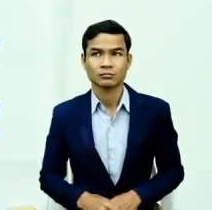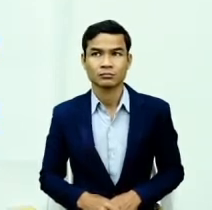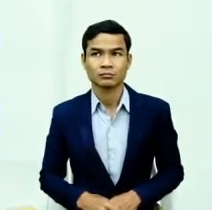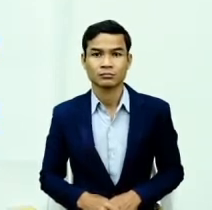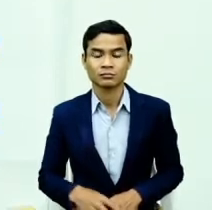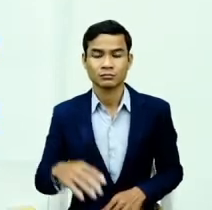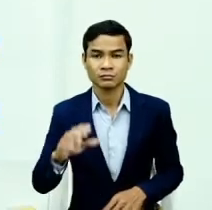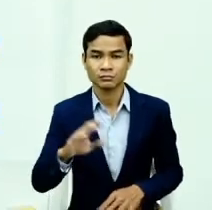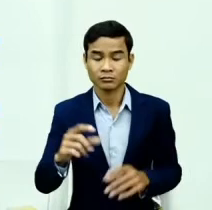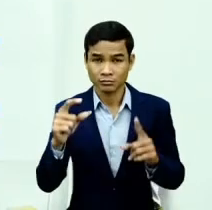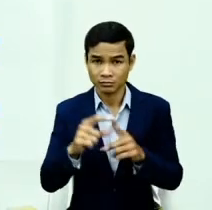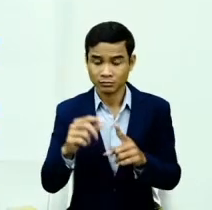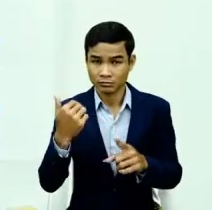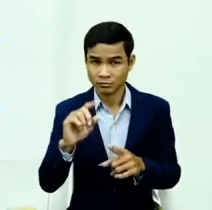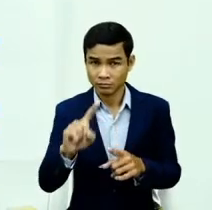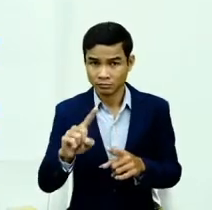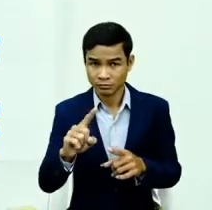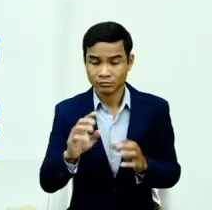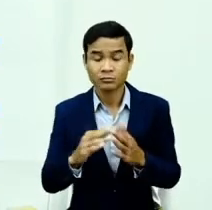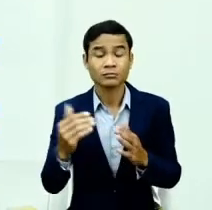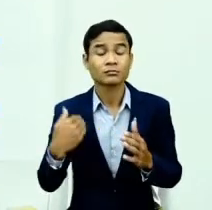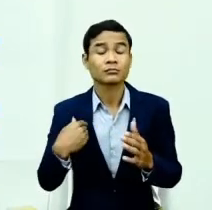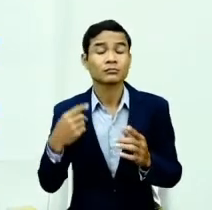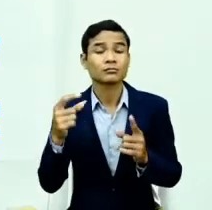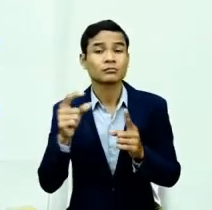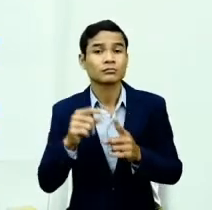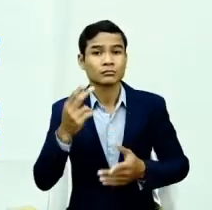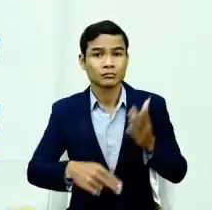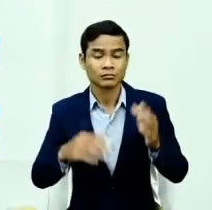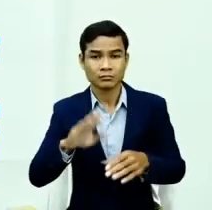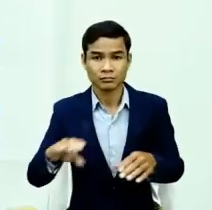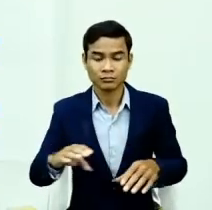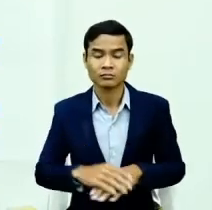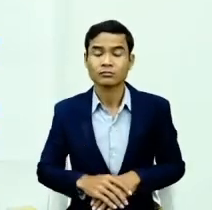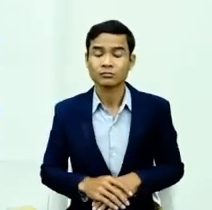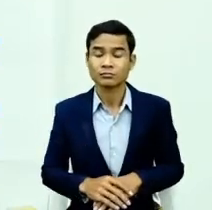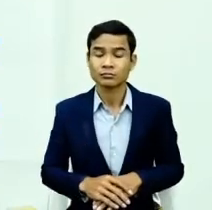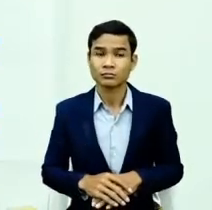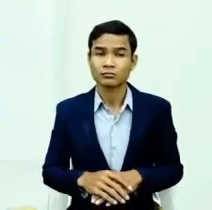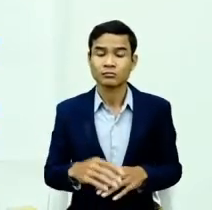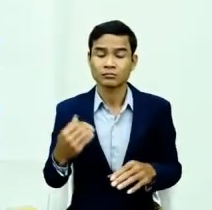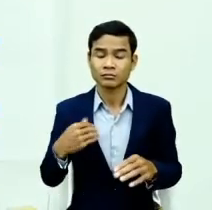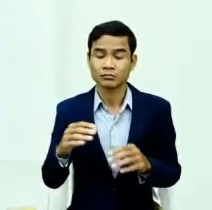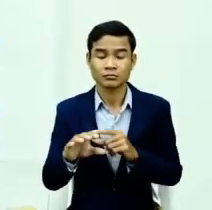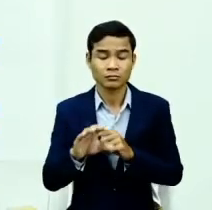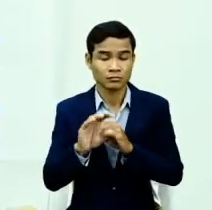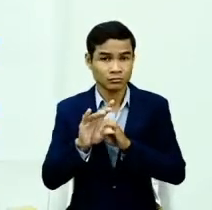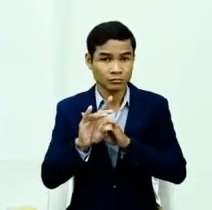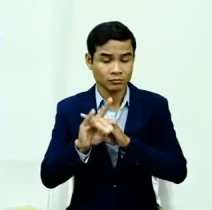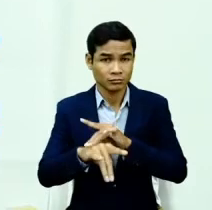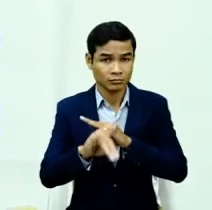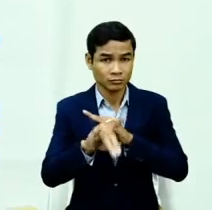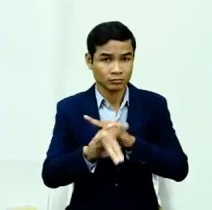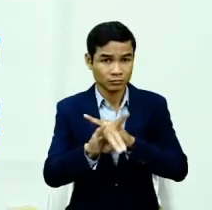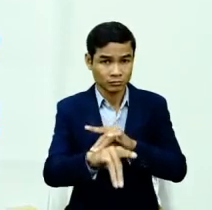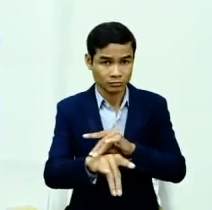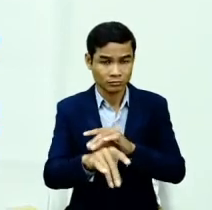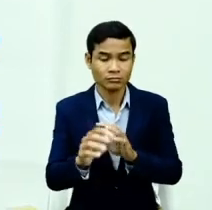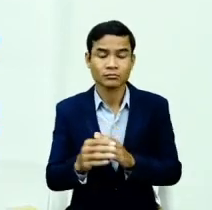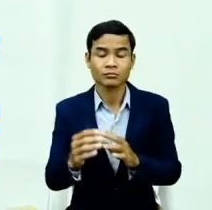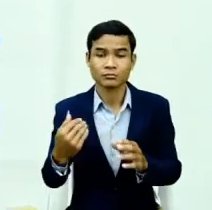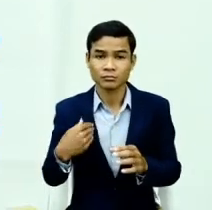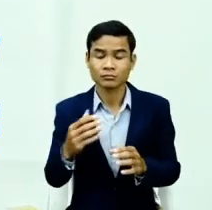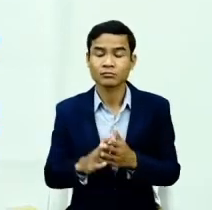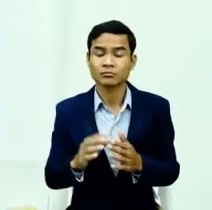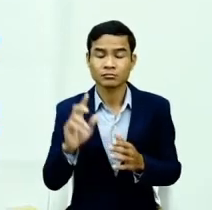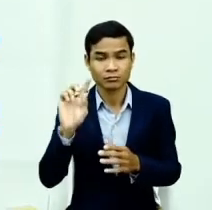đã biết tìm mùi rồi bao nhiêu cứ miễn bị ấy con cha bị ốt bị tìm bị ở lắc bị tới bay bị rử